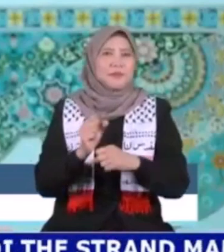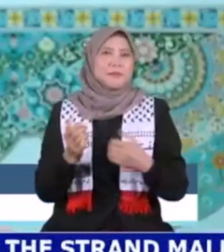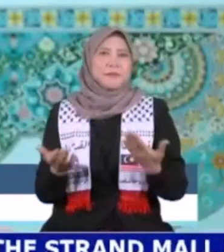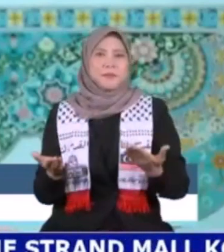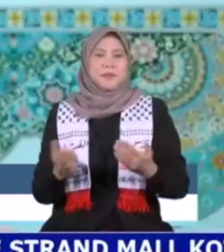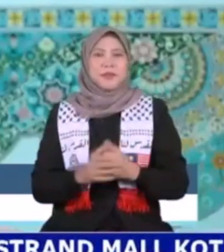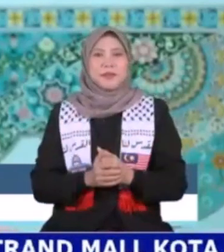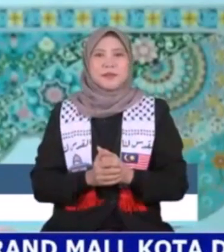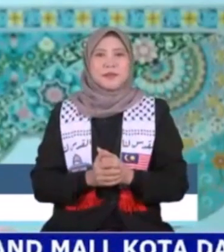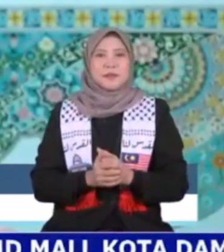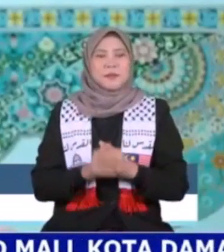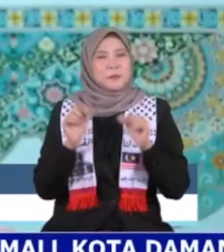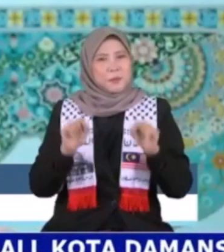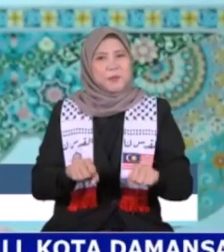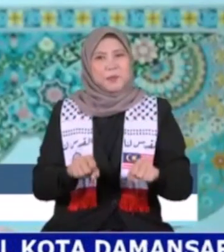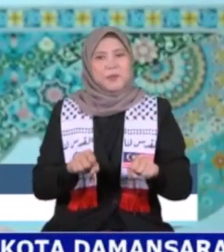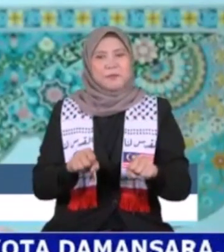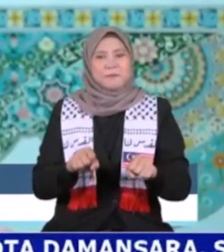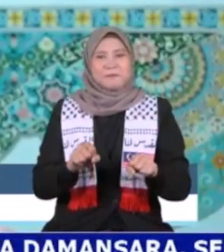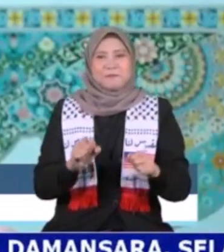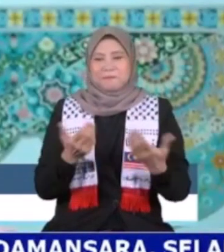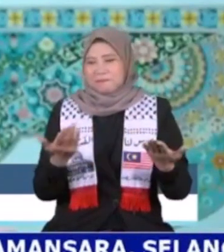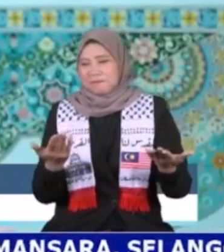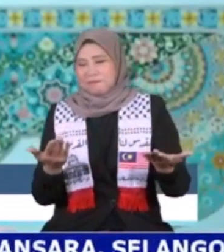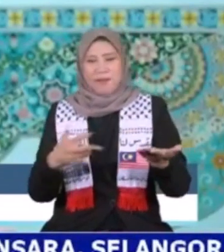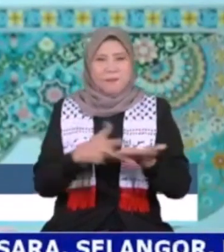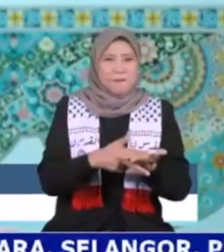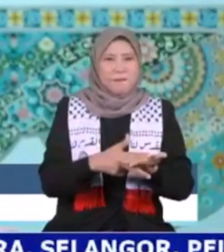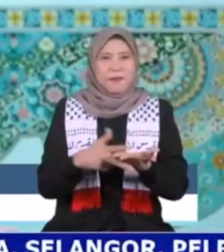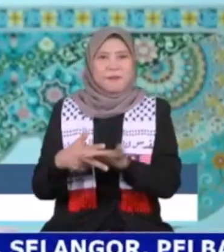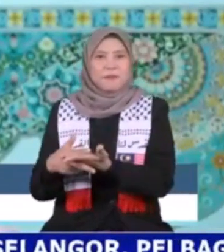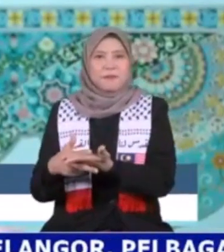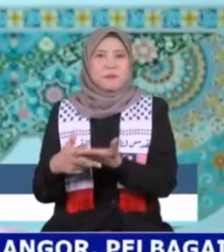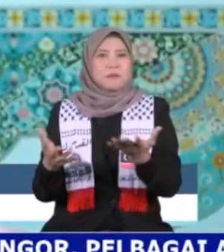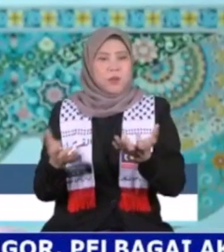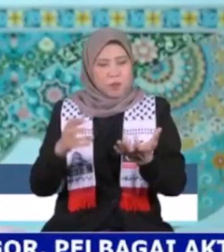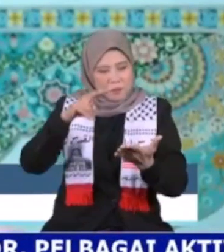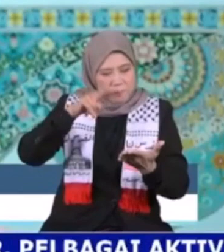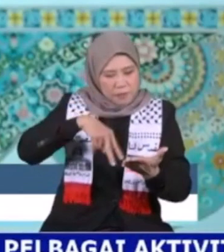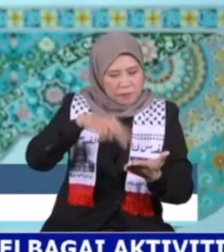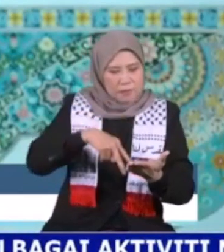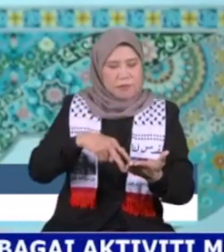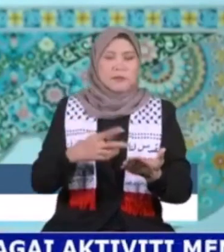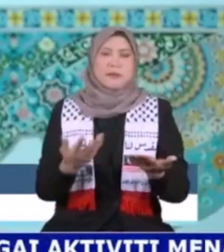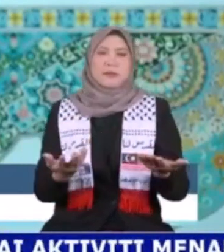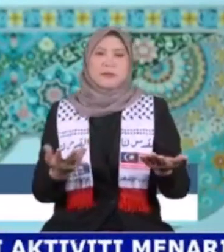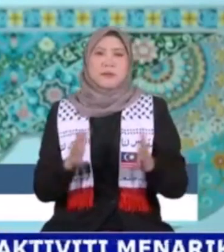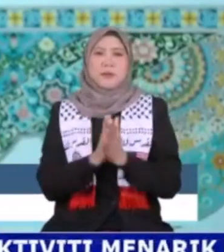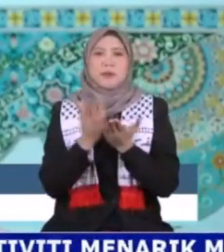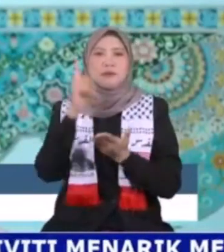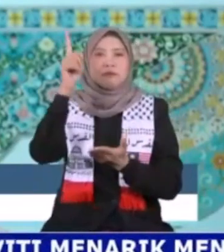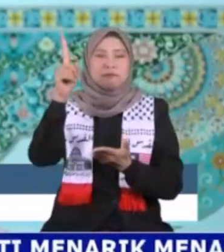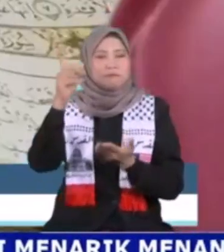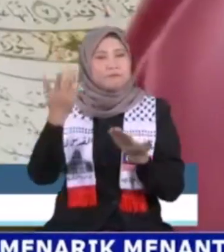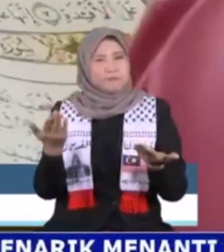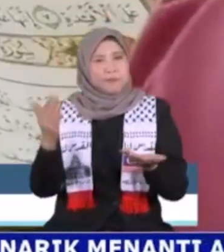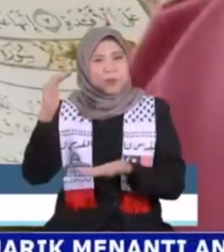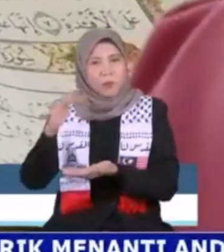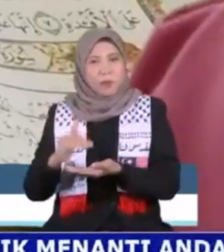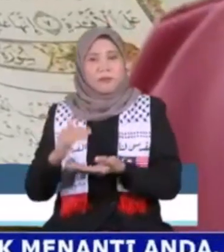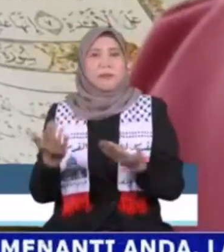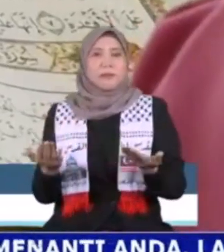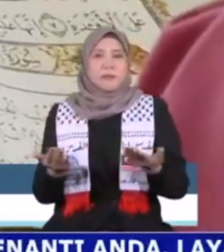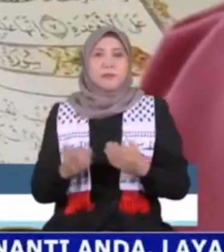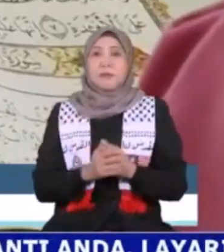perkara-perkara yang mengganggu kita untuk kita mendekatkan diri kepada Al-Quran itu banyak. Jadi yang patut kita buat,